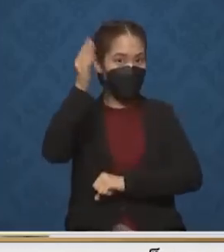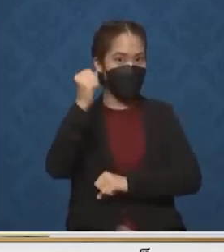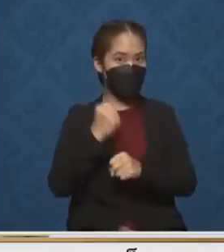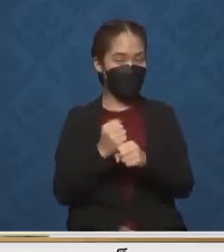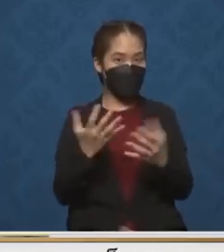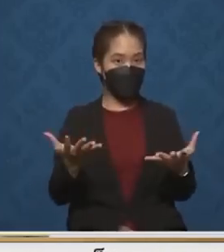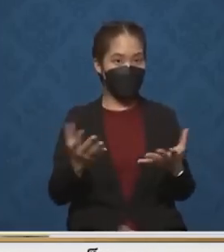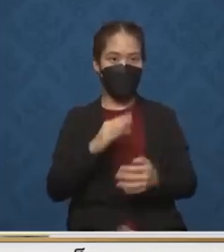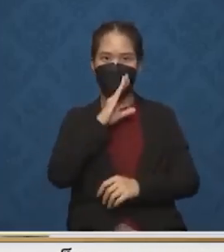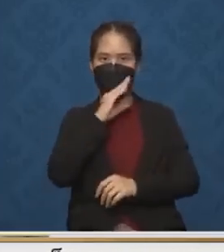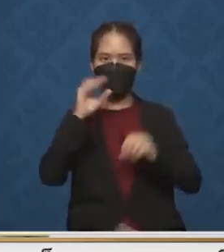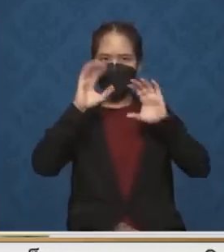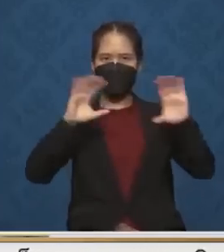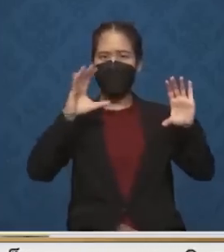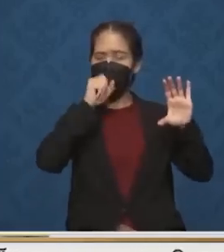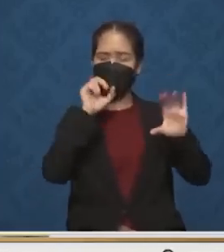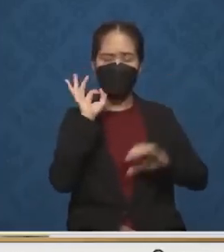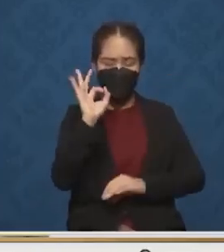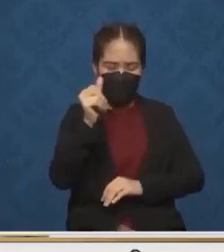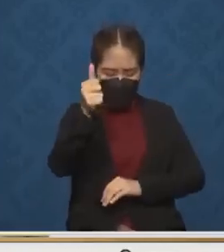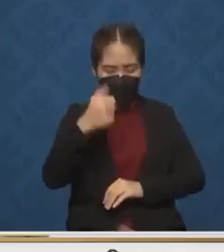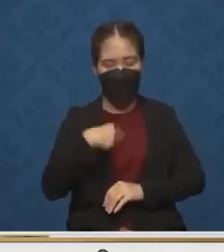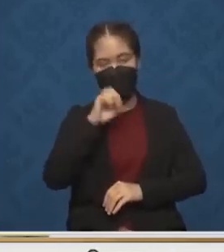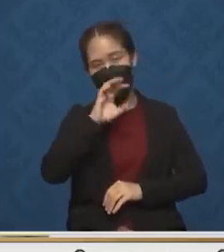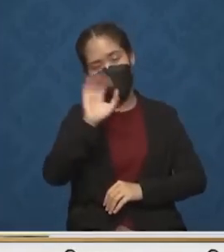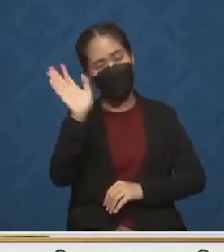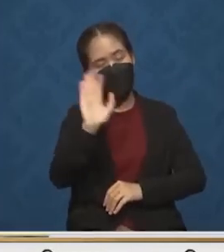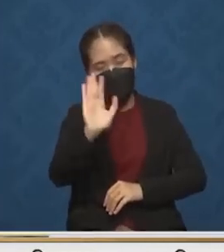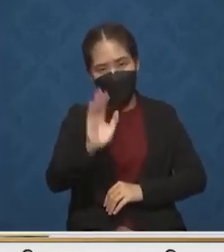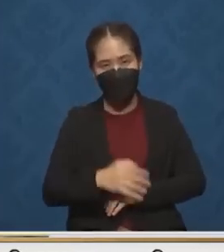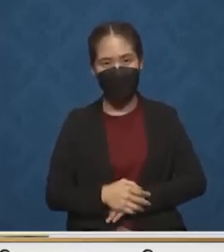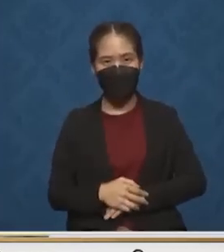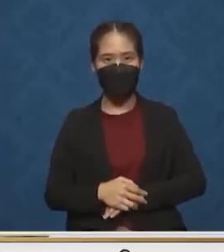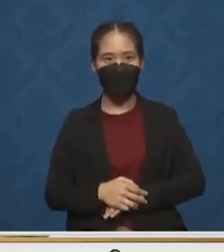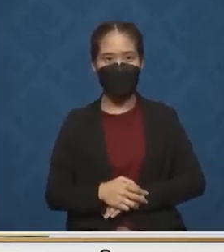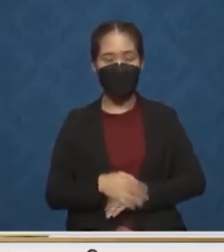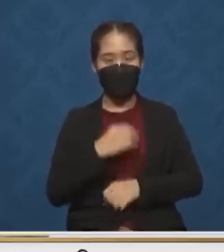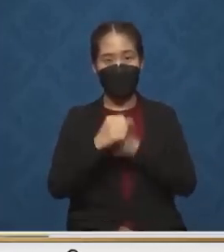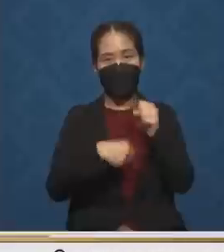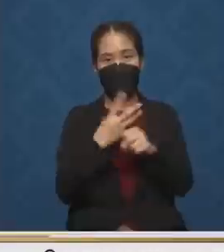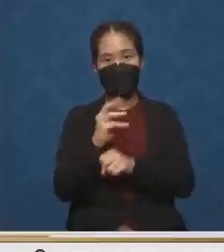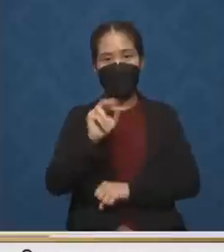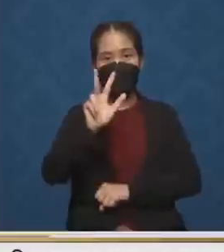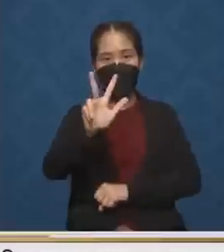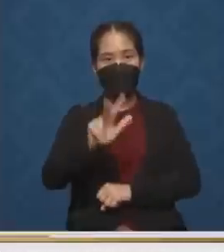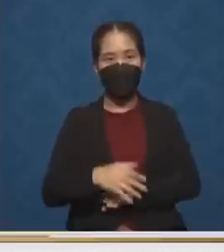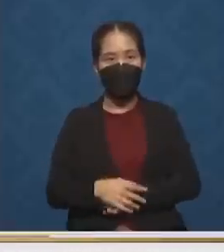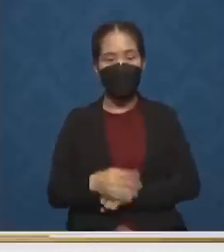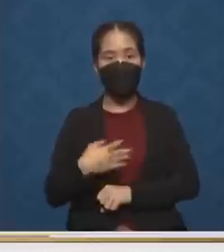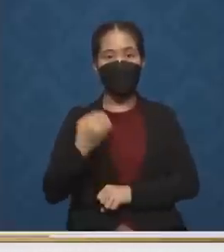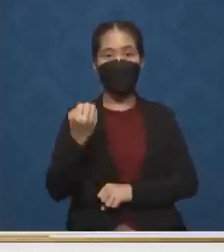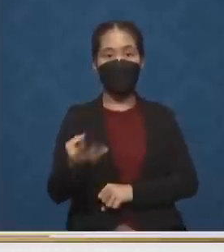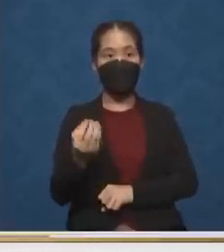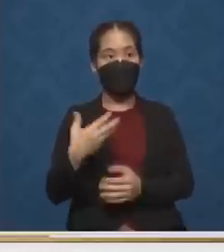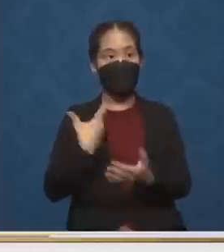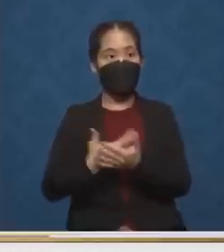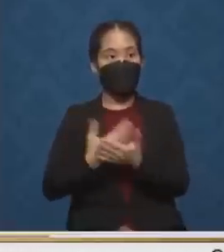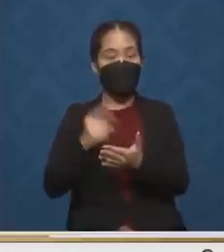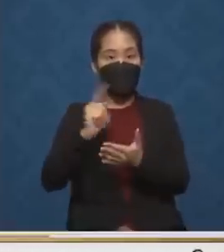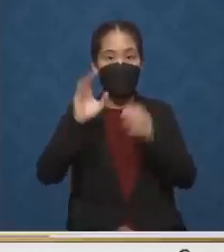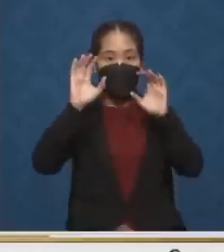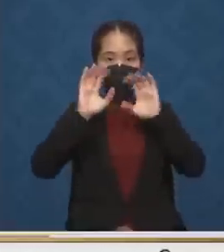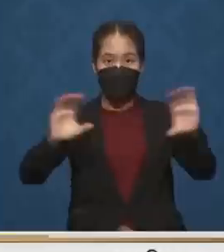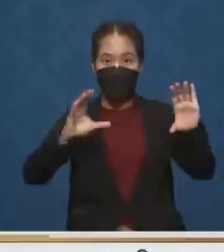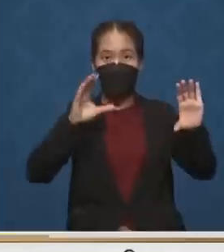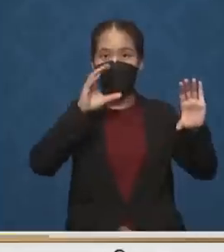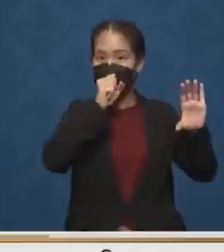บก็ไม่ต้องบอกใครพอไม่ต้องบอกใครก็ทำงานช่วยตัเองปี 63 ครัส่นใหญ่เป็นเงินราชการรั